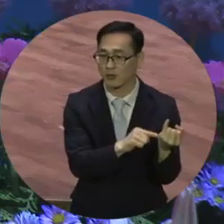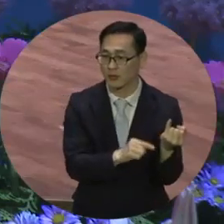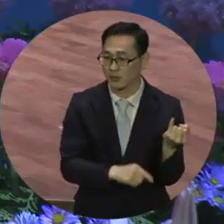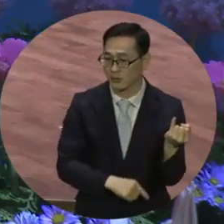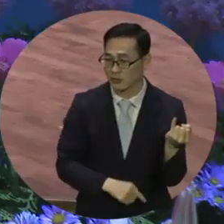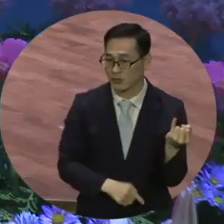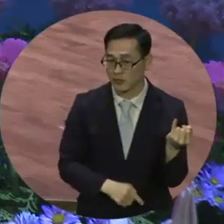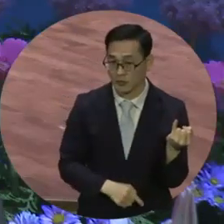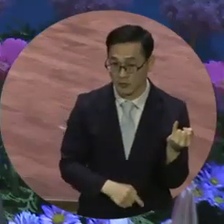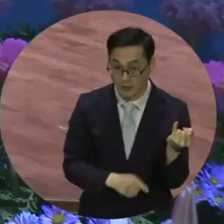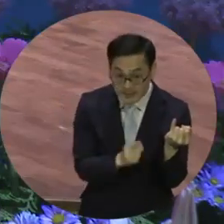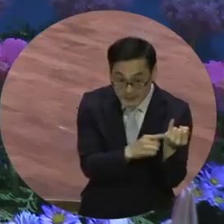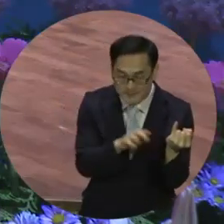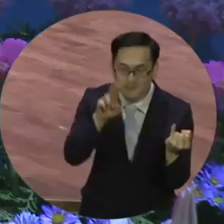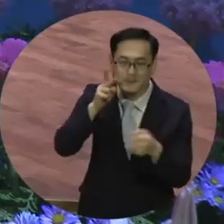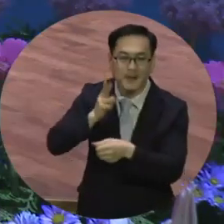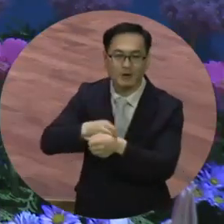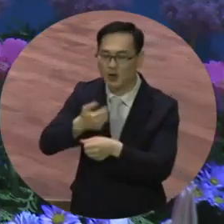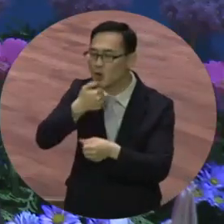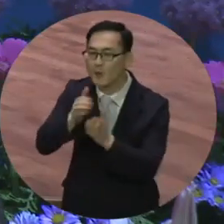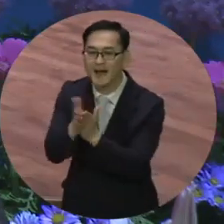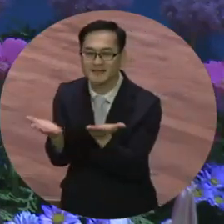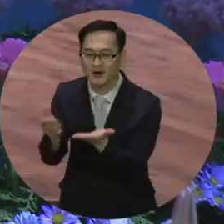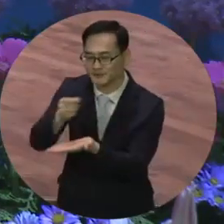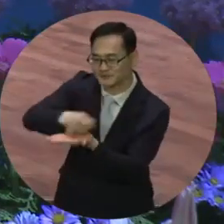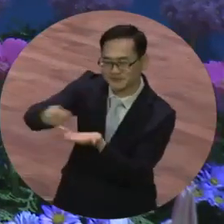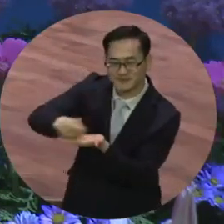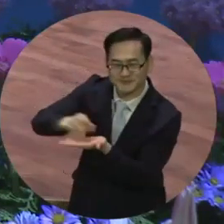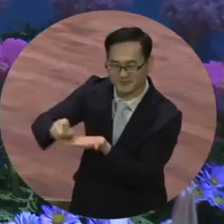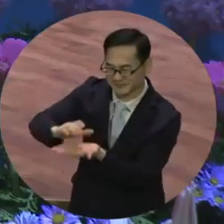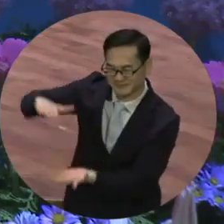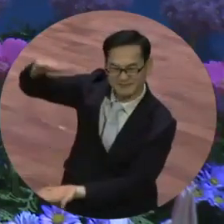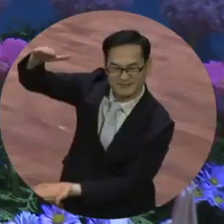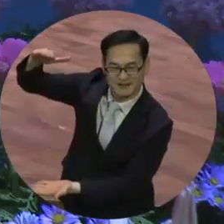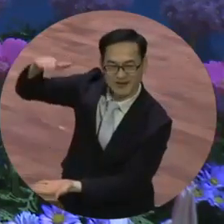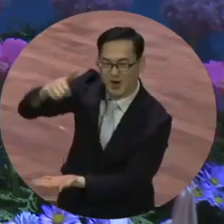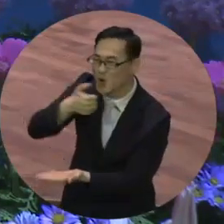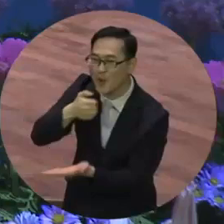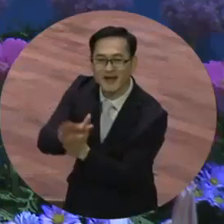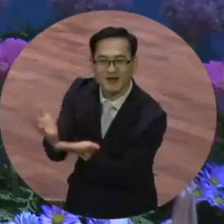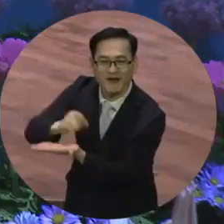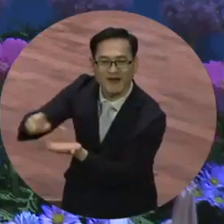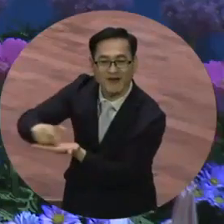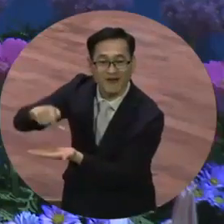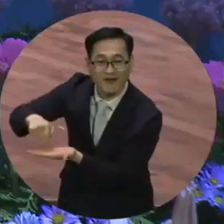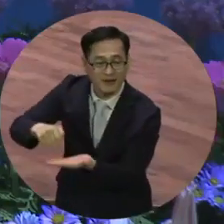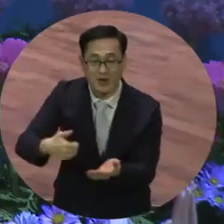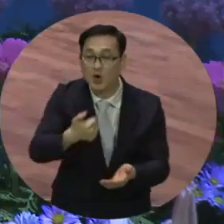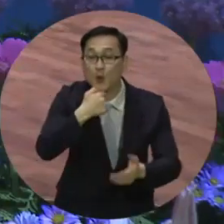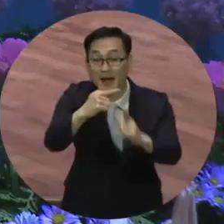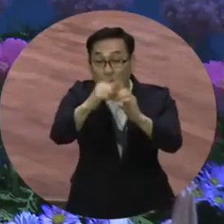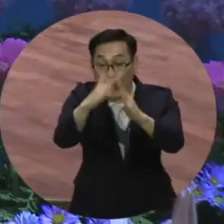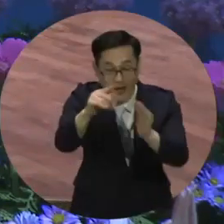특별히 베베는 바울이 쓴 로마서를 직접 들고 로마 교회에 전달했던